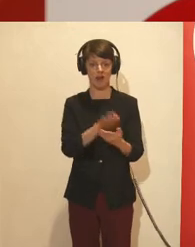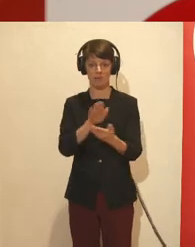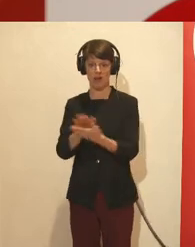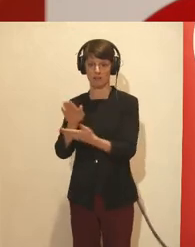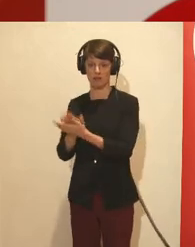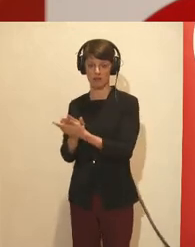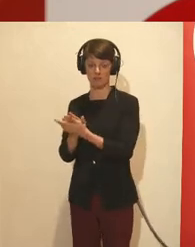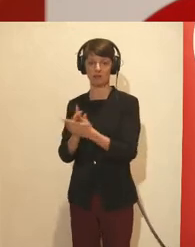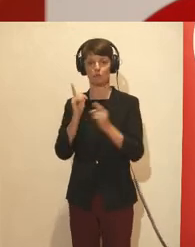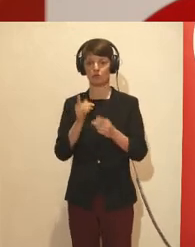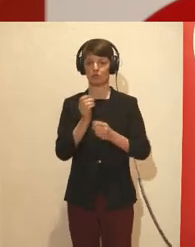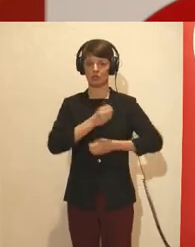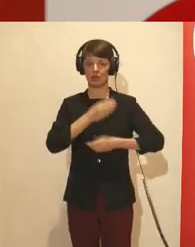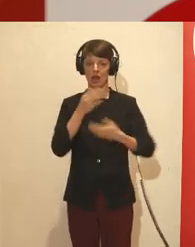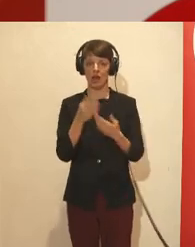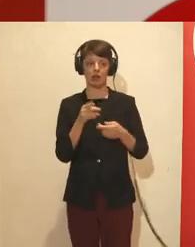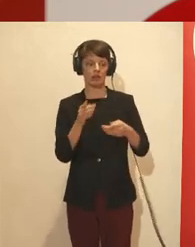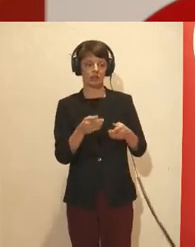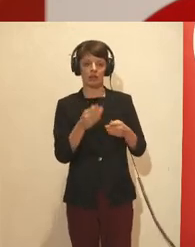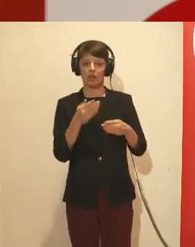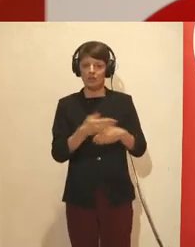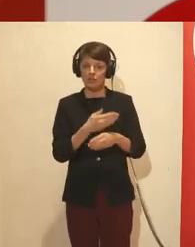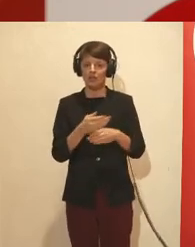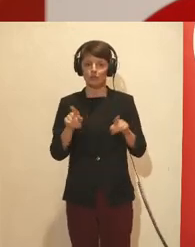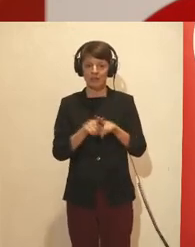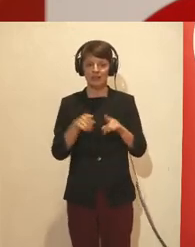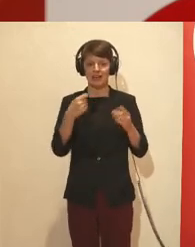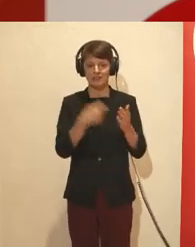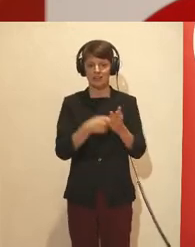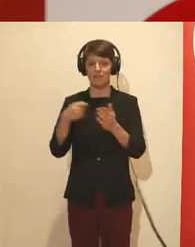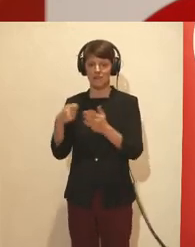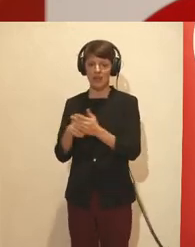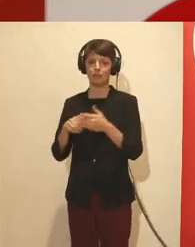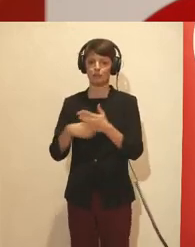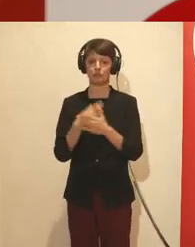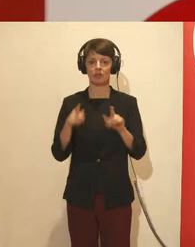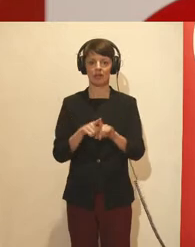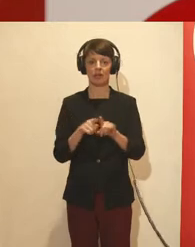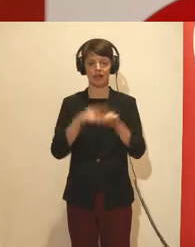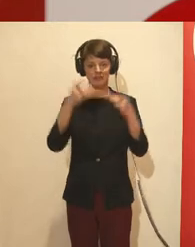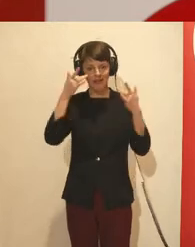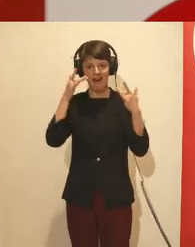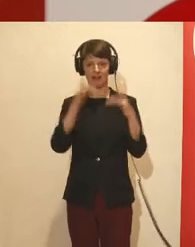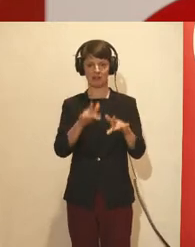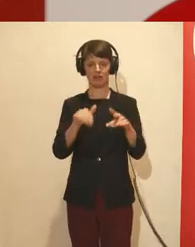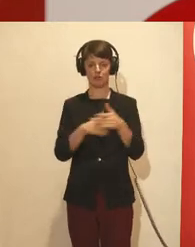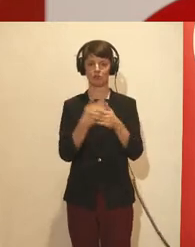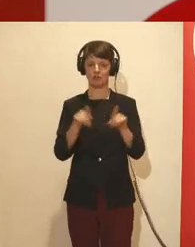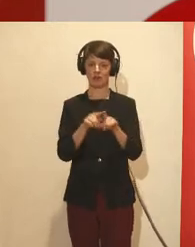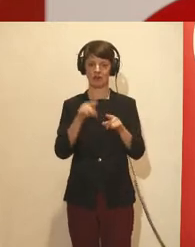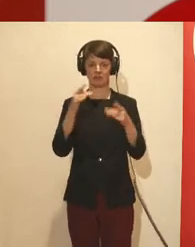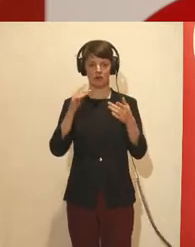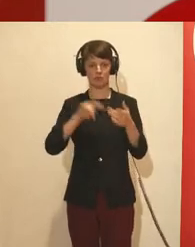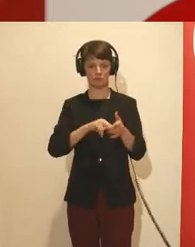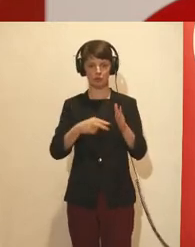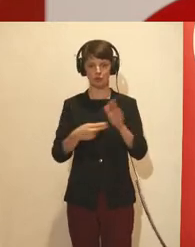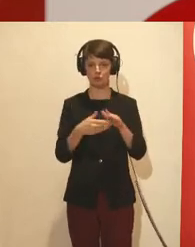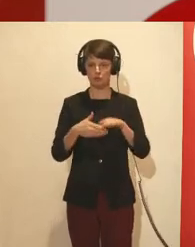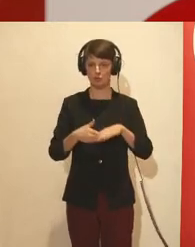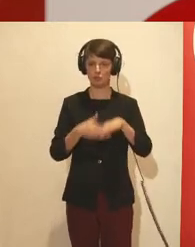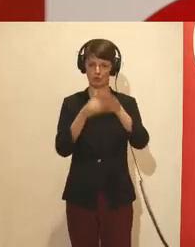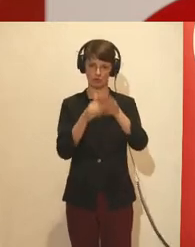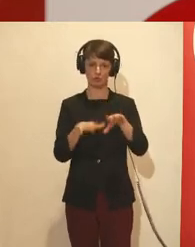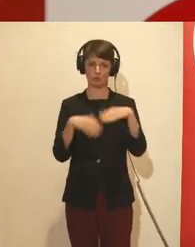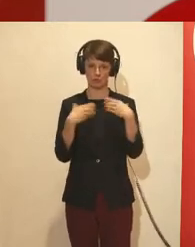klar sein dass auch diese entscheidung den gleichen wert und die gleiche anerkennung und die gleiche politische unterstützung